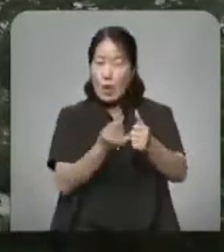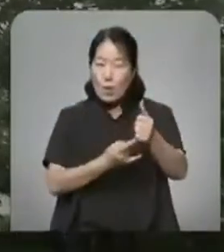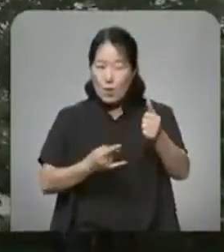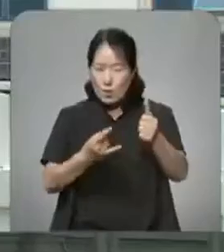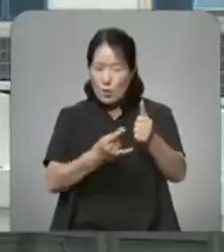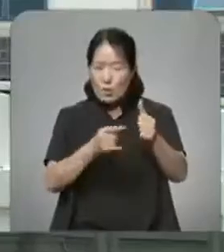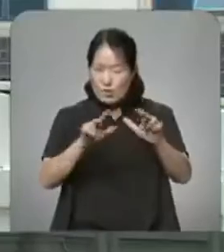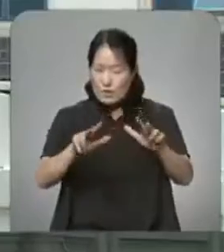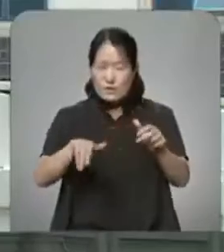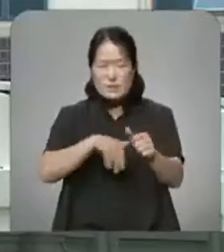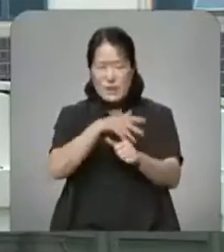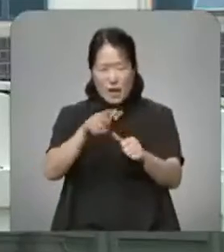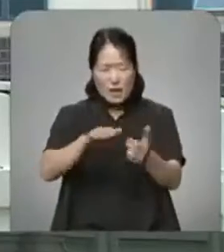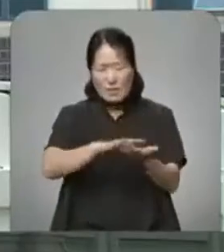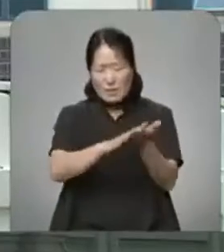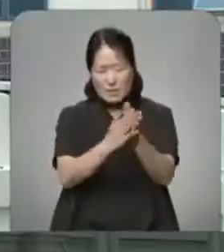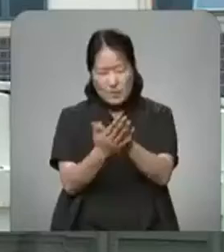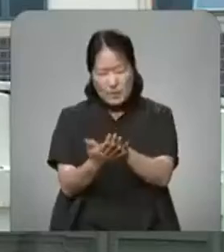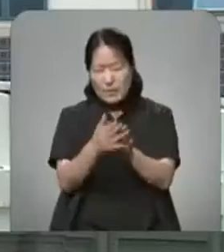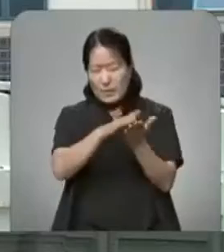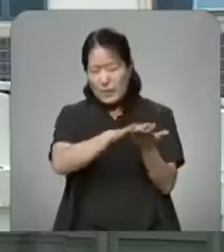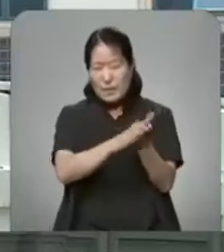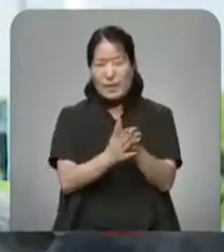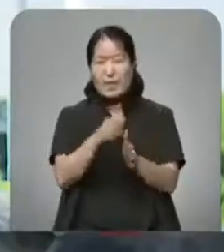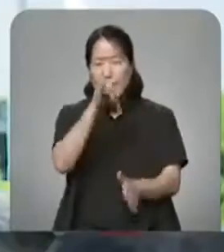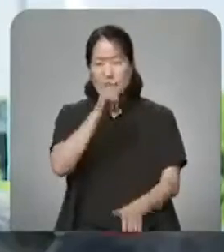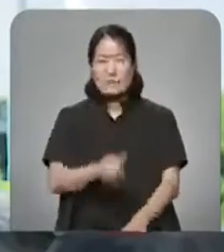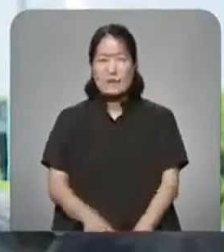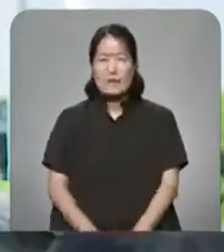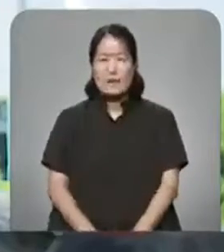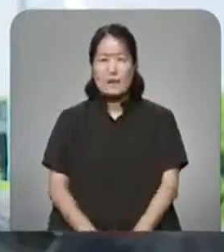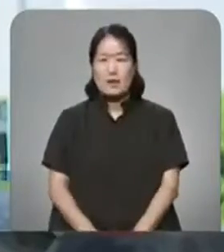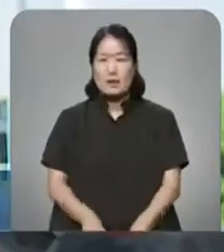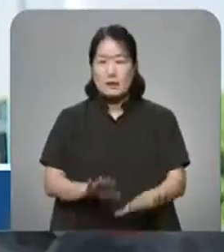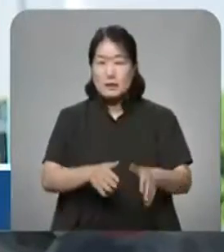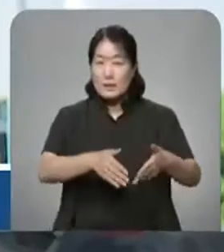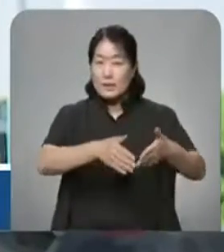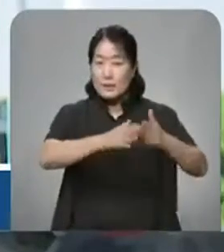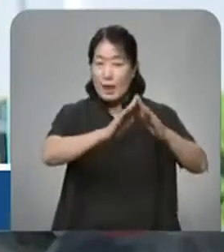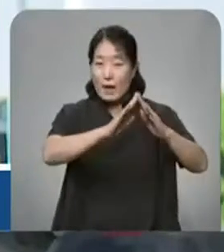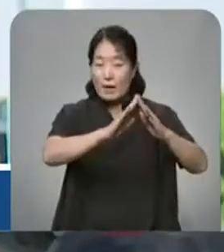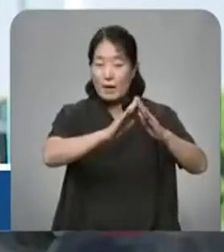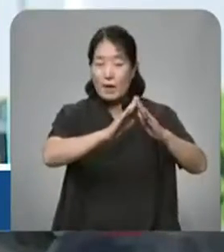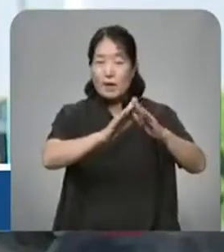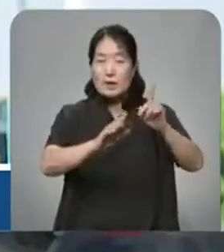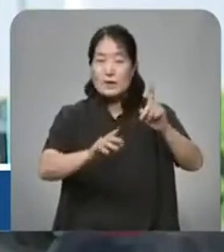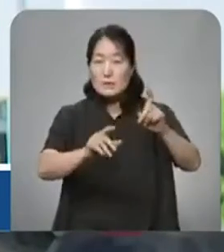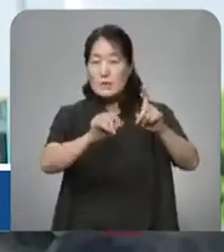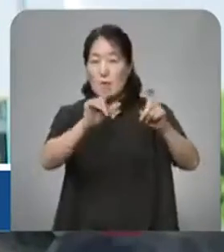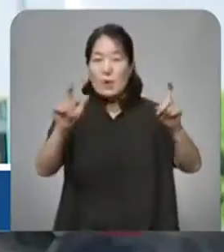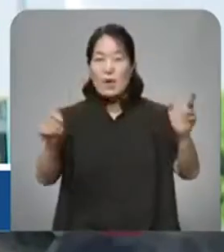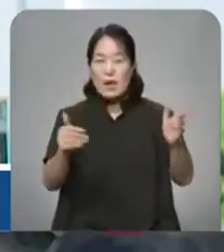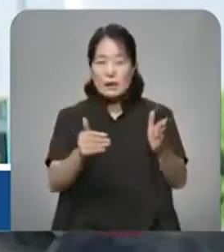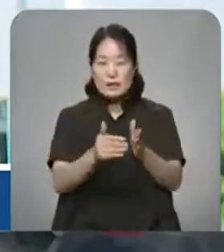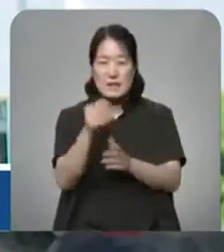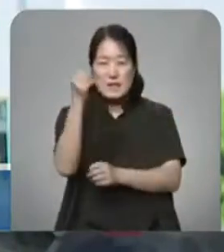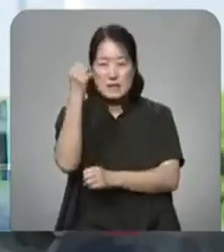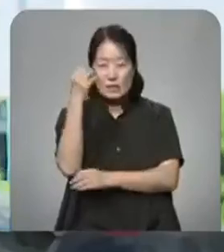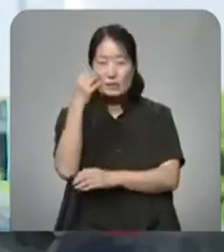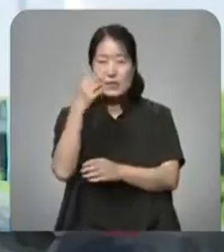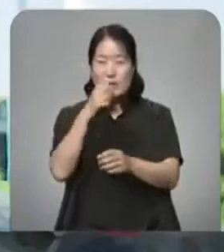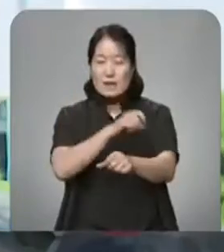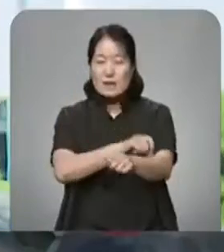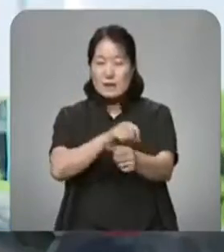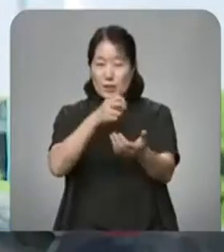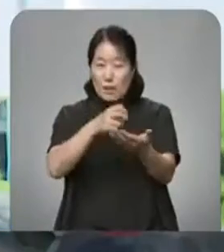가능성이 있습니다 강원도는 특별자치도 지원 위원회 설치 작업과 함께 오는 11월까지 기본적인 규제 특란